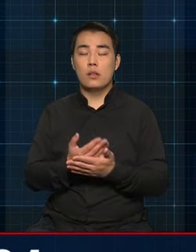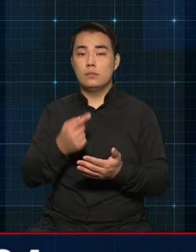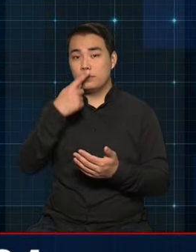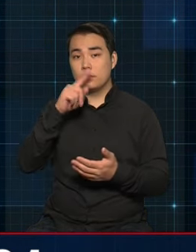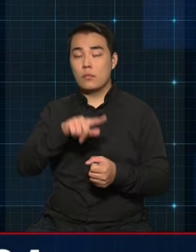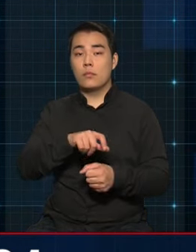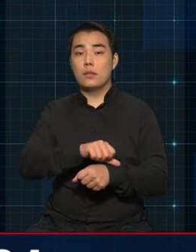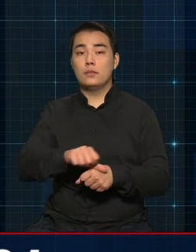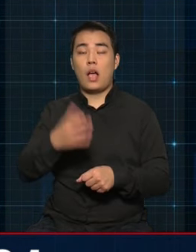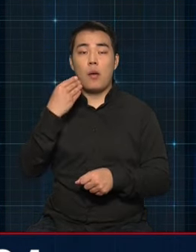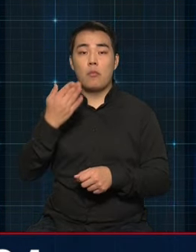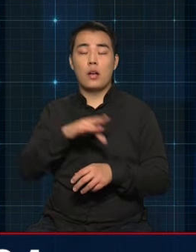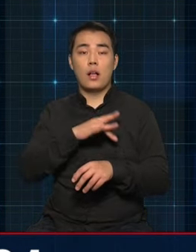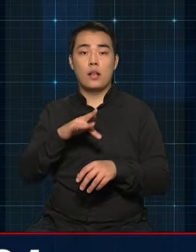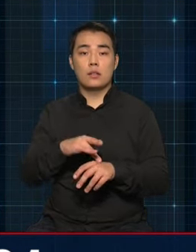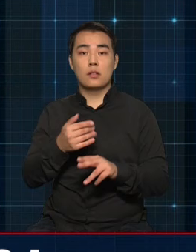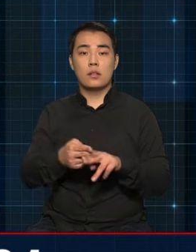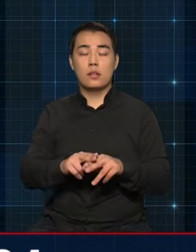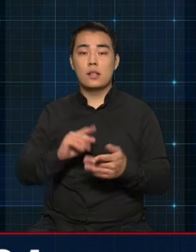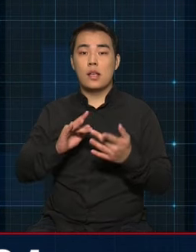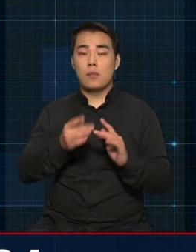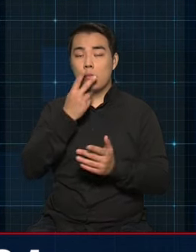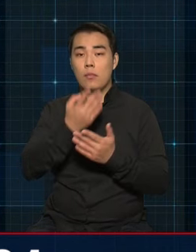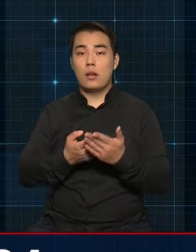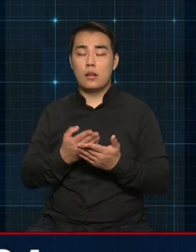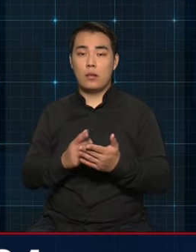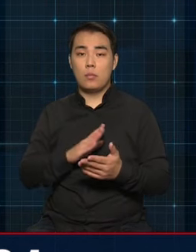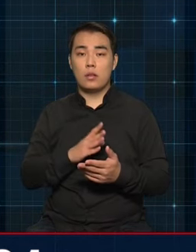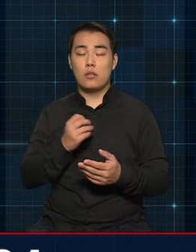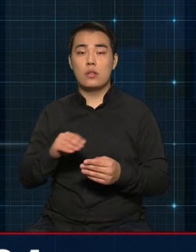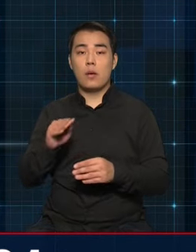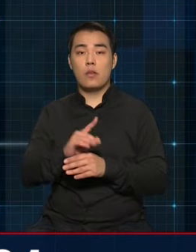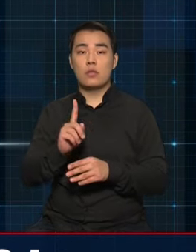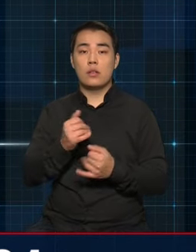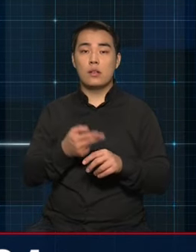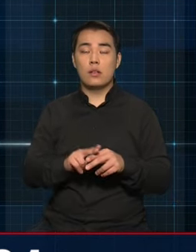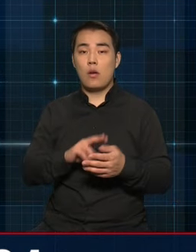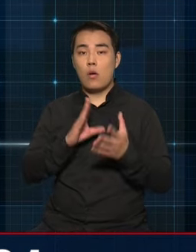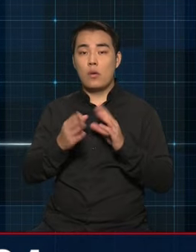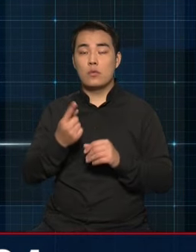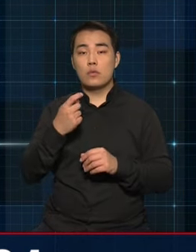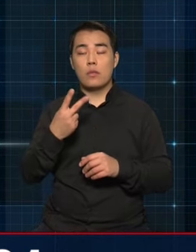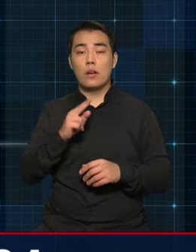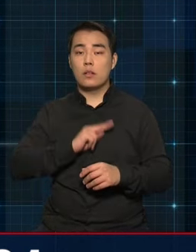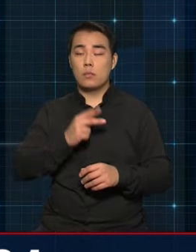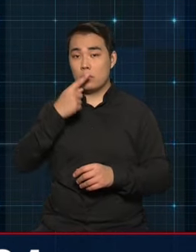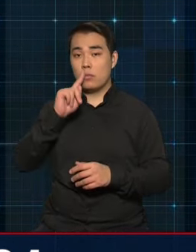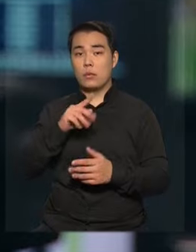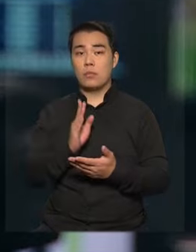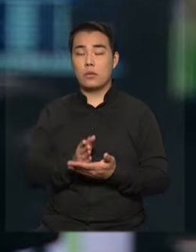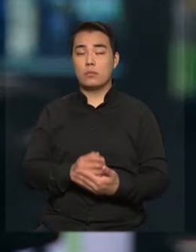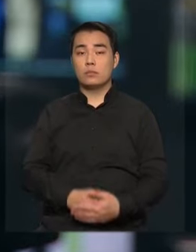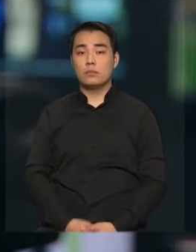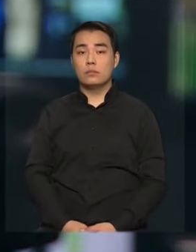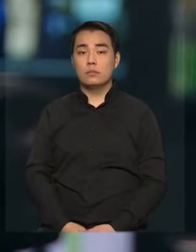Алматы қалалық төтенше жағдайлар департаментінің сайтында көрсетілген. Сондай-ақ жедел желі қызметі де жұмыс істеп тұр.